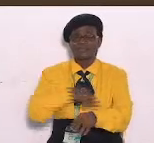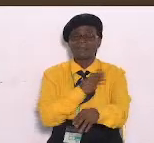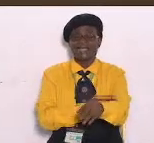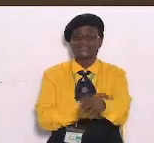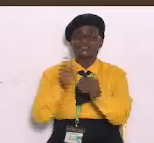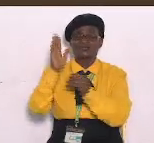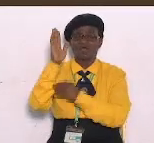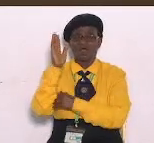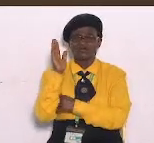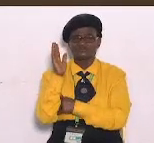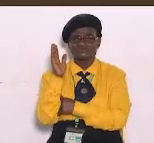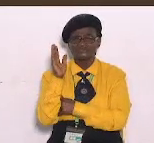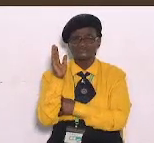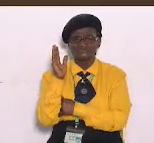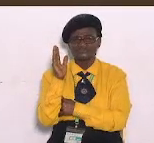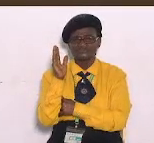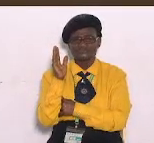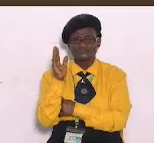Dieu